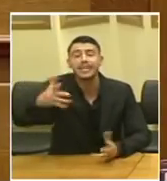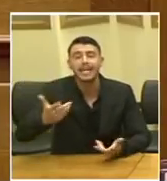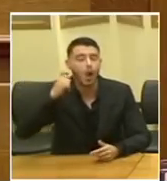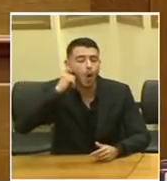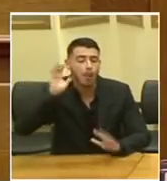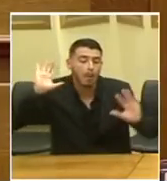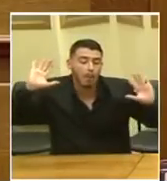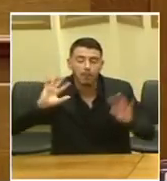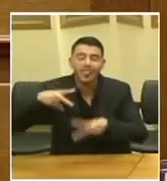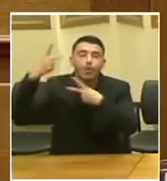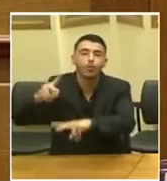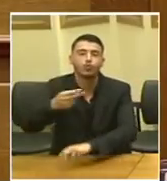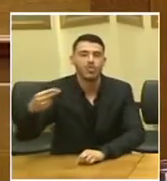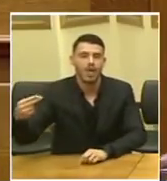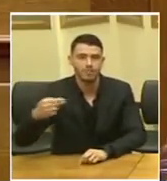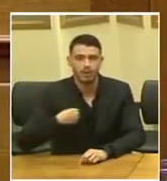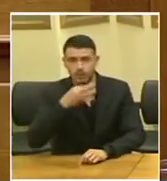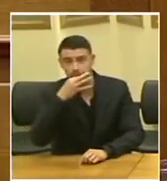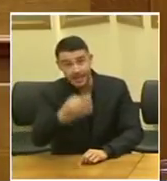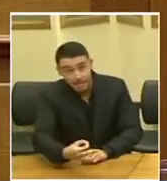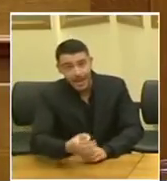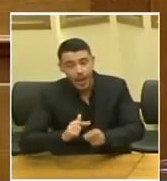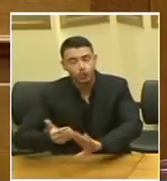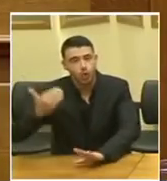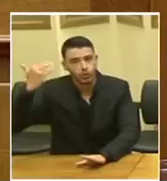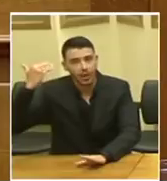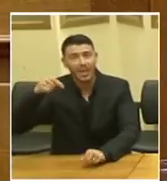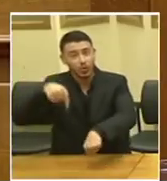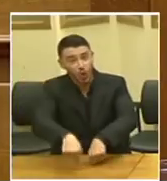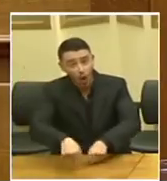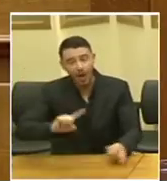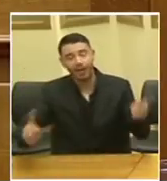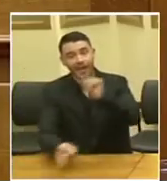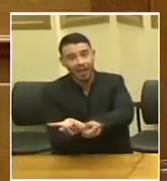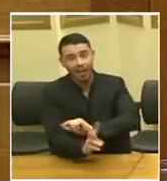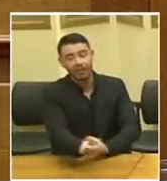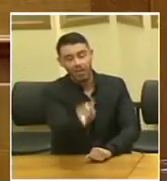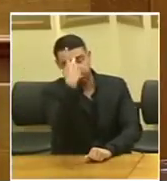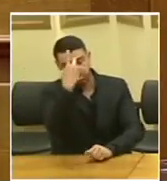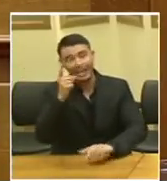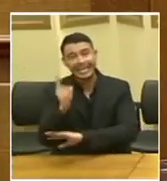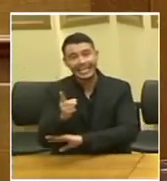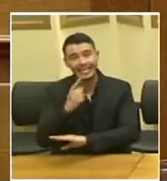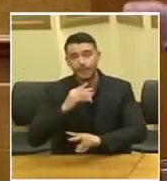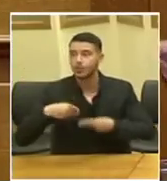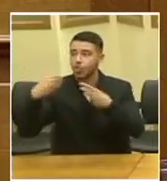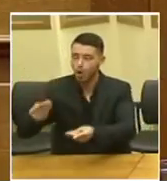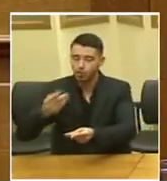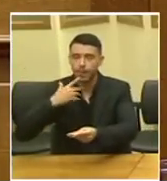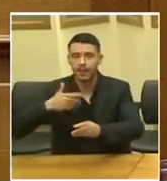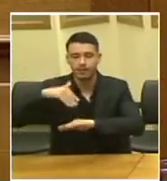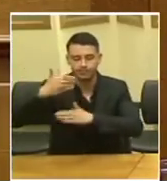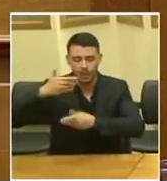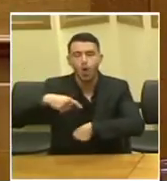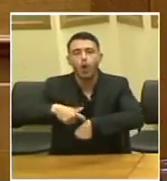τους θέμα. Και τώρα μας κάνετε εμάς κριτική ότι τους δώσαμε χρονοδιαγράμματα? Και να σας πω για τα